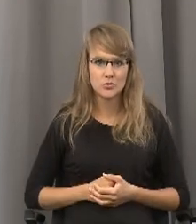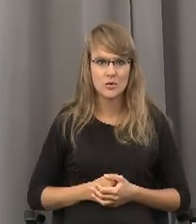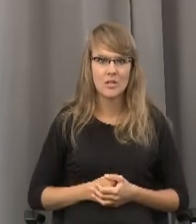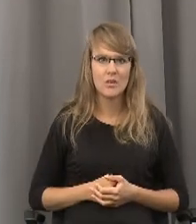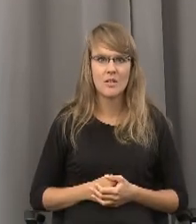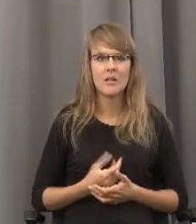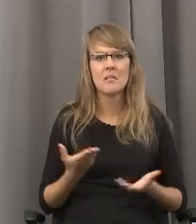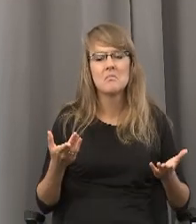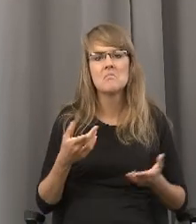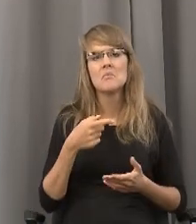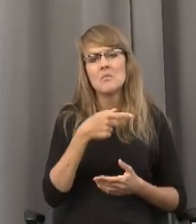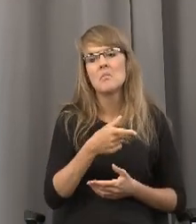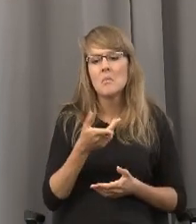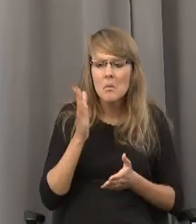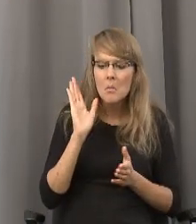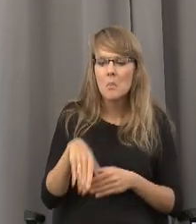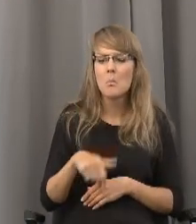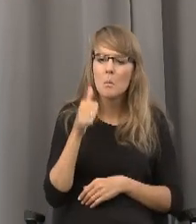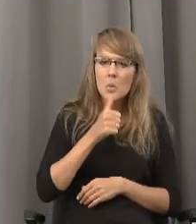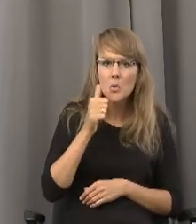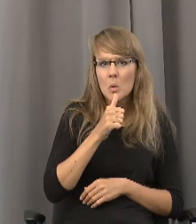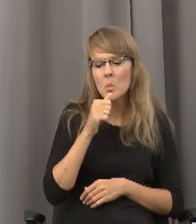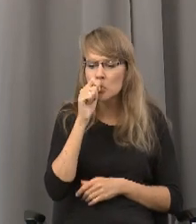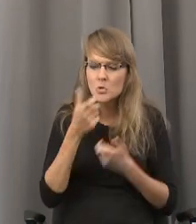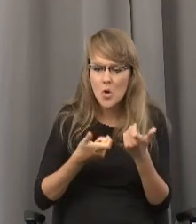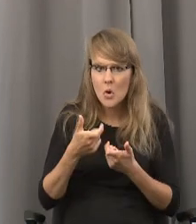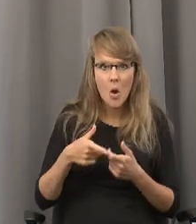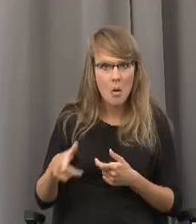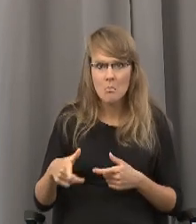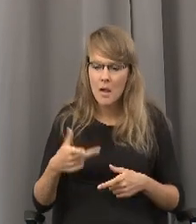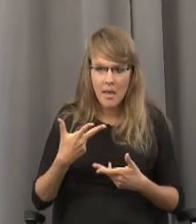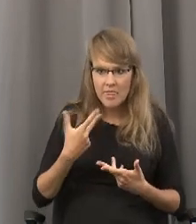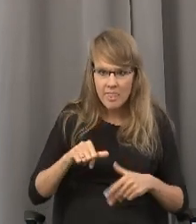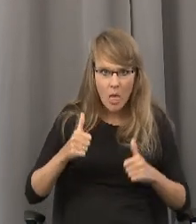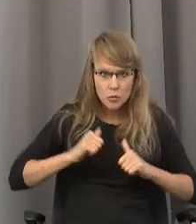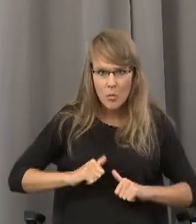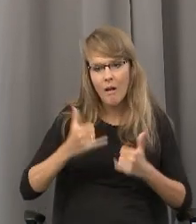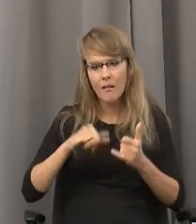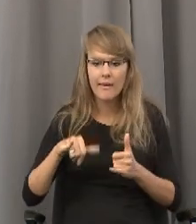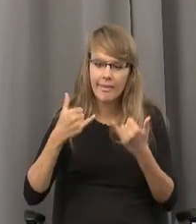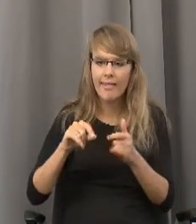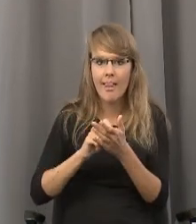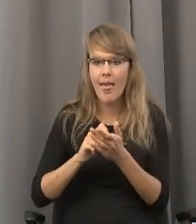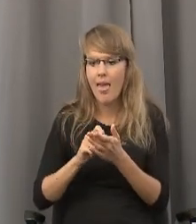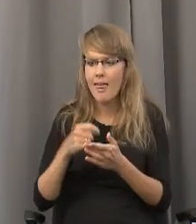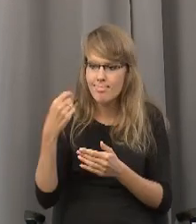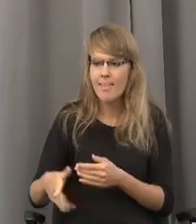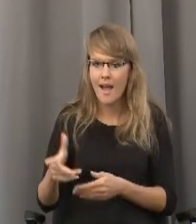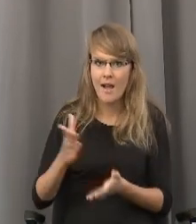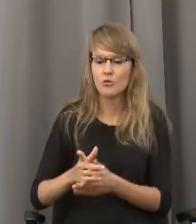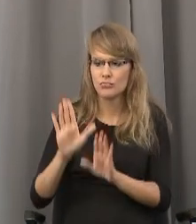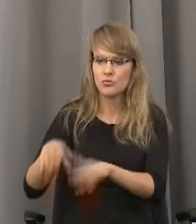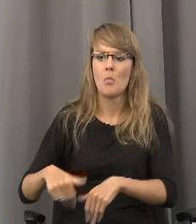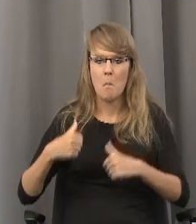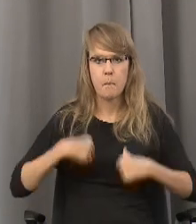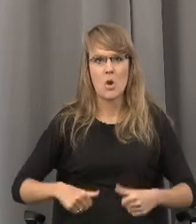zrób co się da, a jak się nie uspokoi, to dajmy haloperidol i będzie święty spokój. Więc my jesteśmy niestety na takim etapie, ale